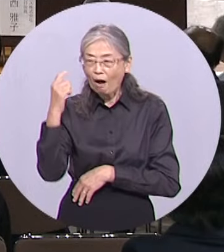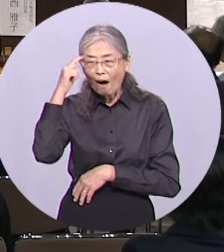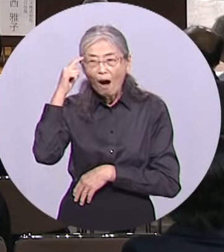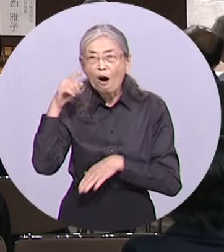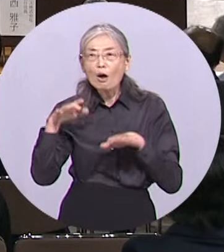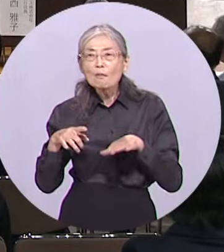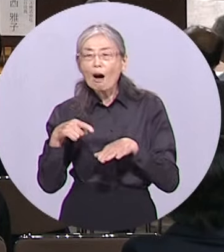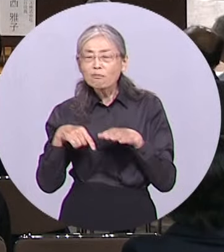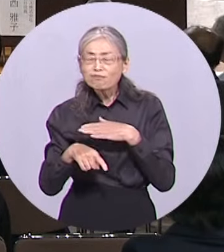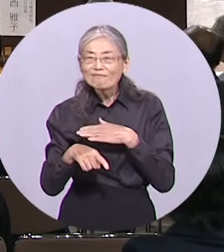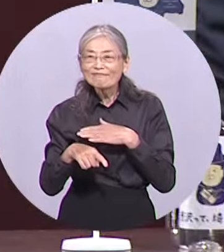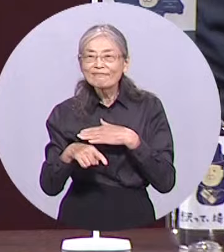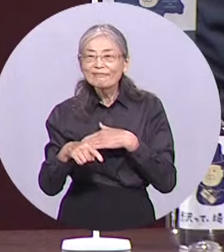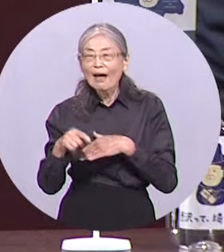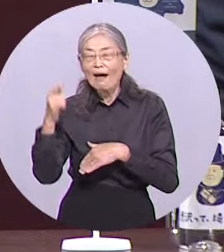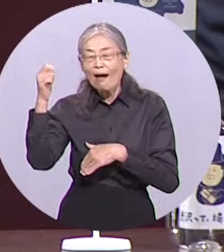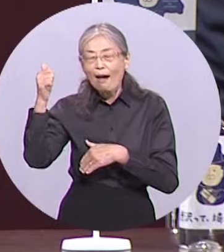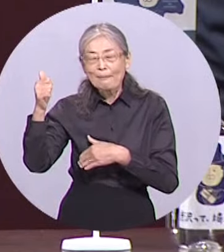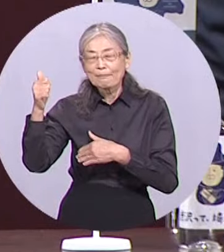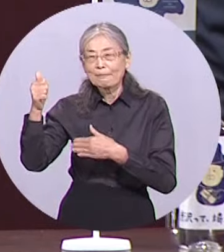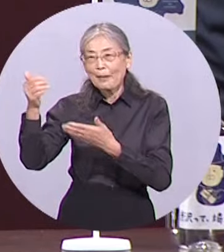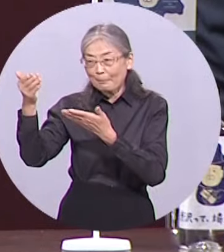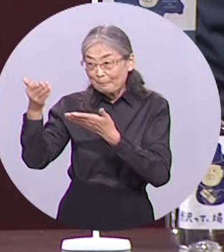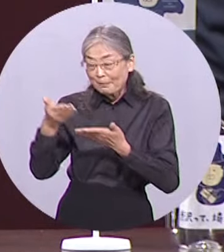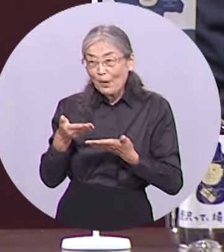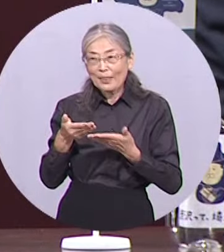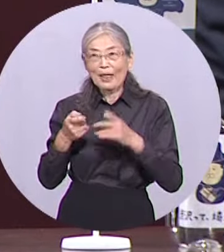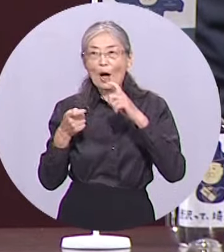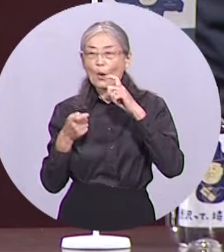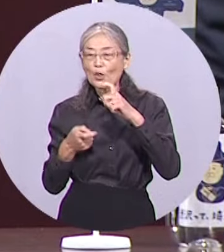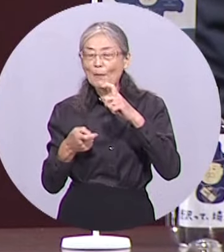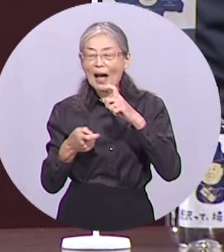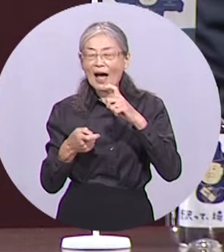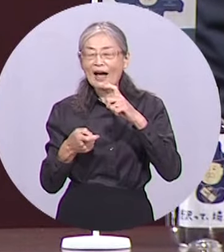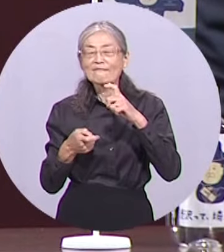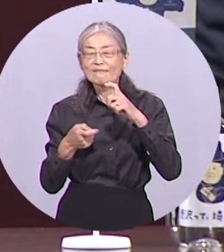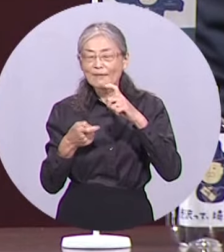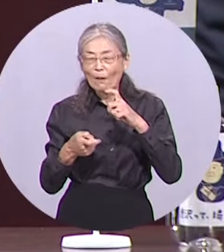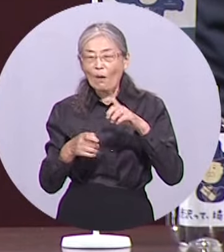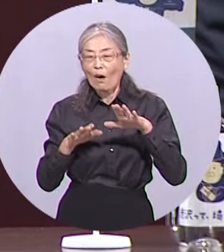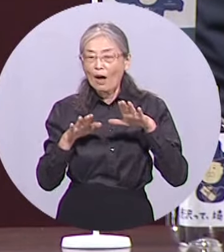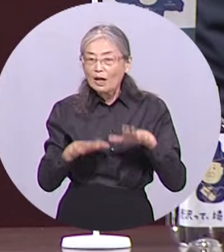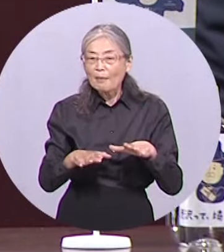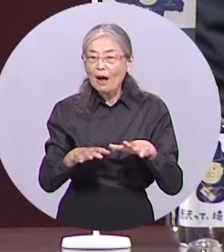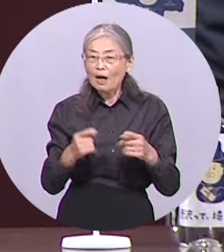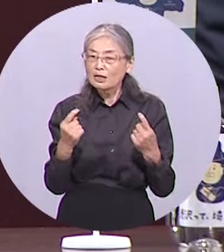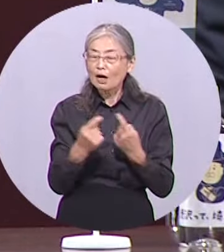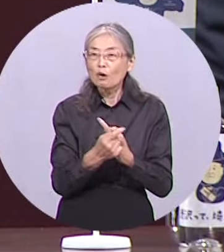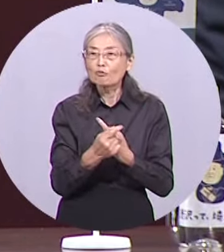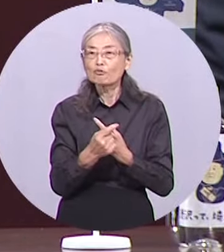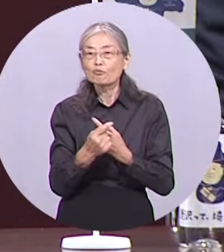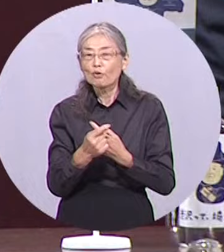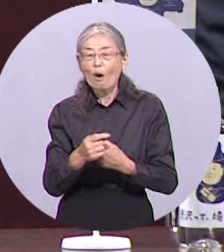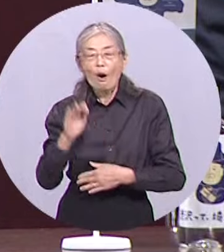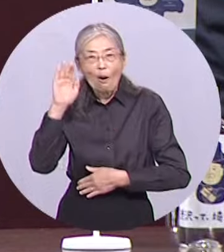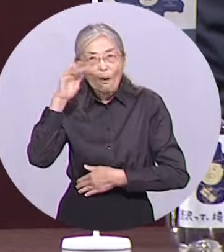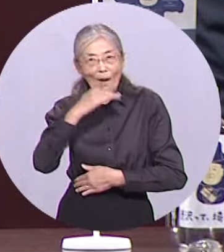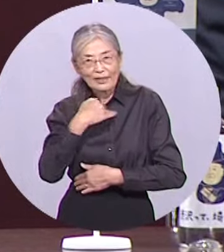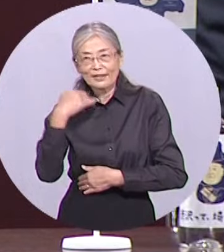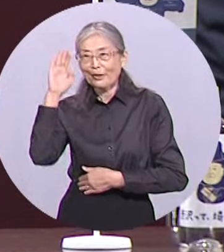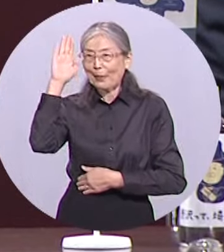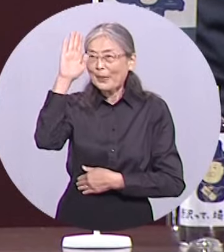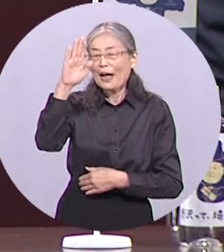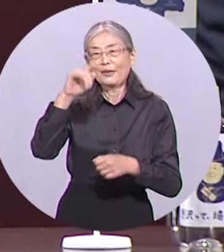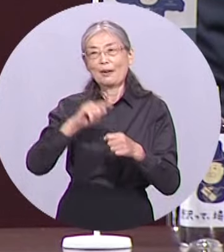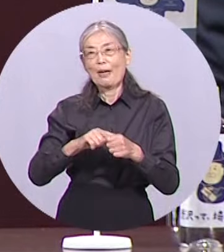一が我々に残してくれた言葉を通じて、それまた今の言葉とそれを表現するとですね、実はこれは我々の未来のためだと、つまり